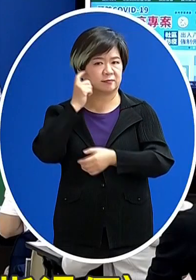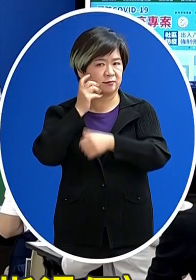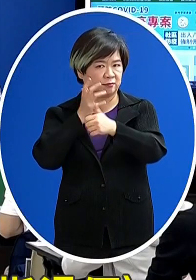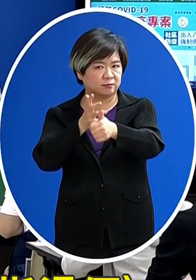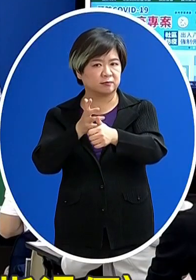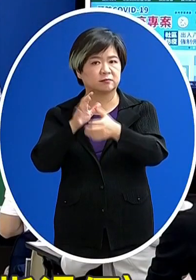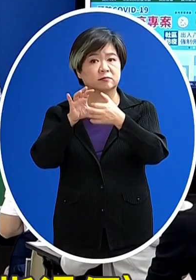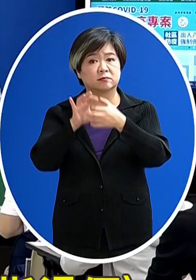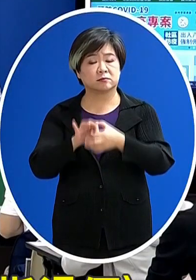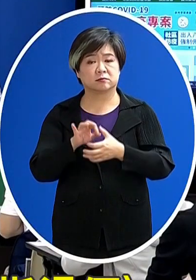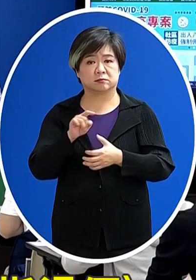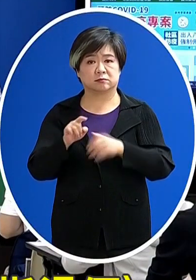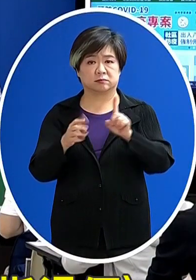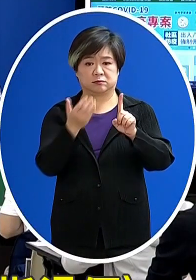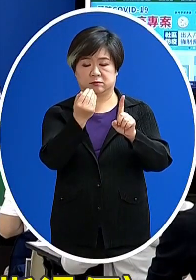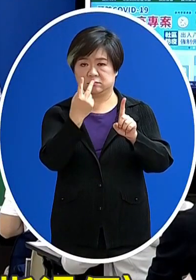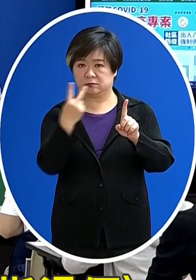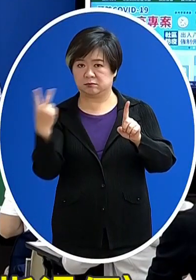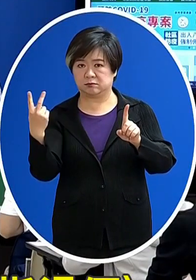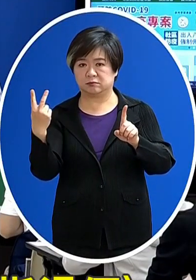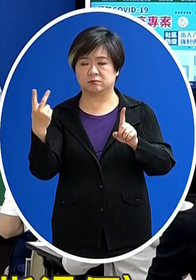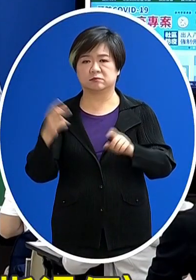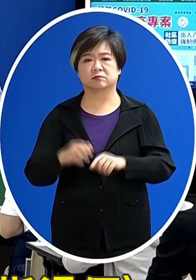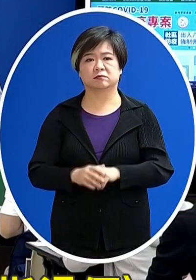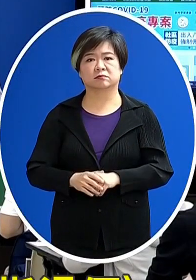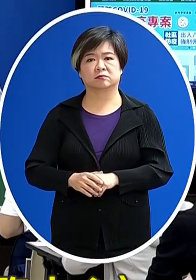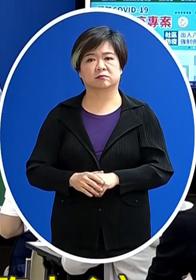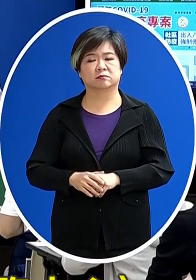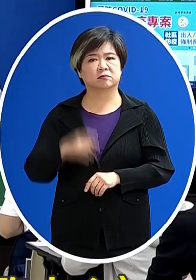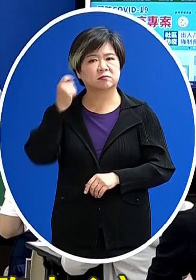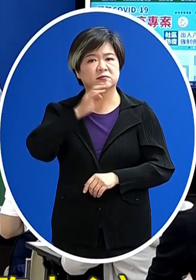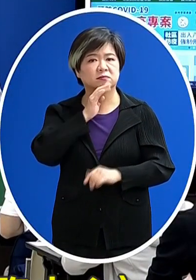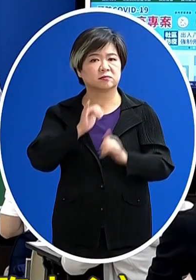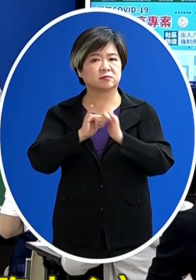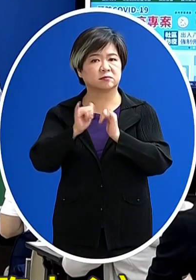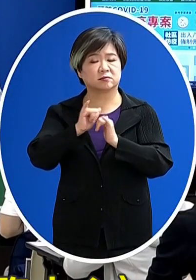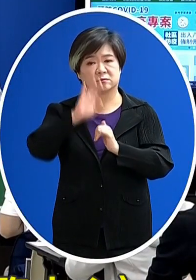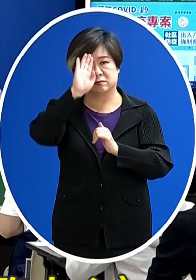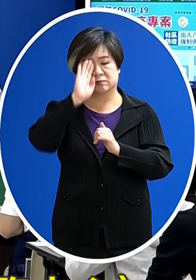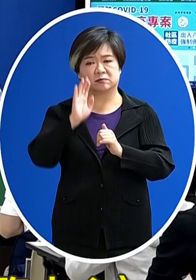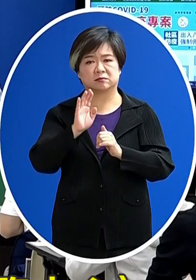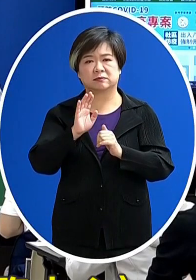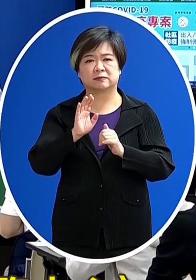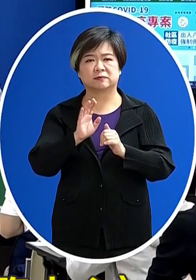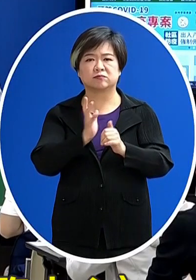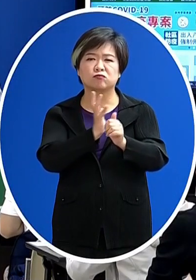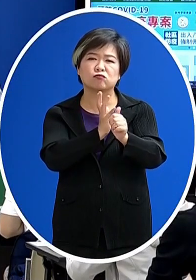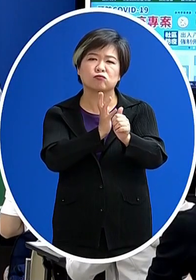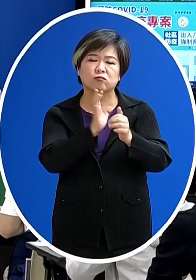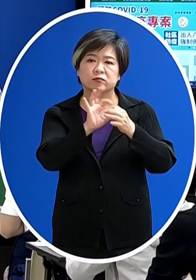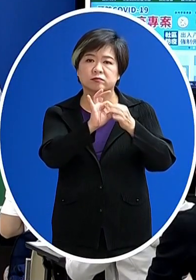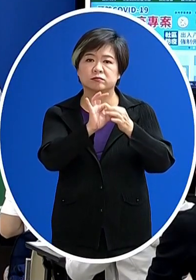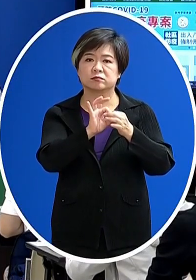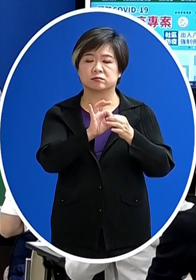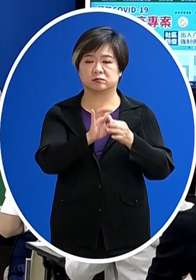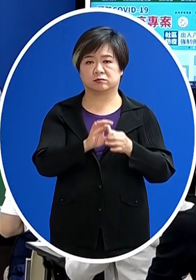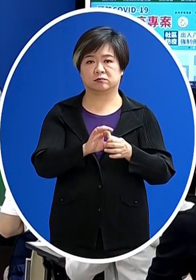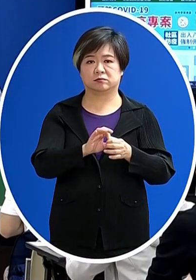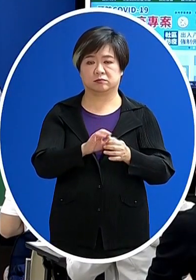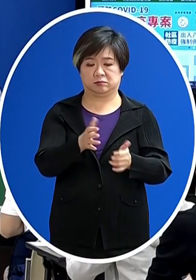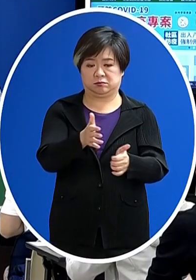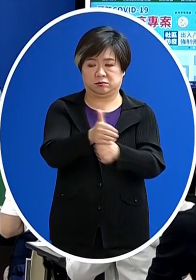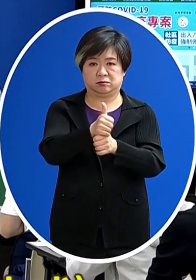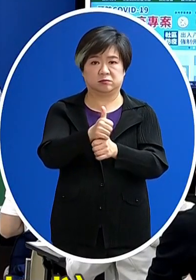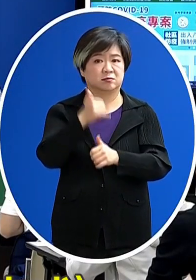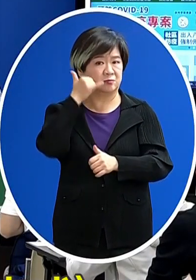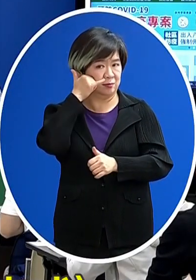以这个1922就是指这个民众疫情通报的这个资讯服务中心来做电话